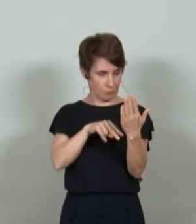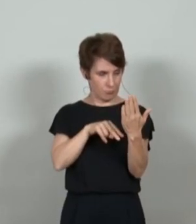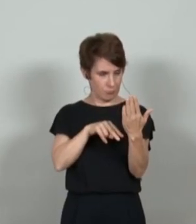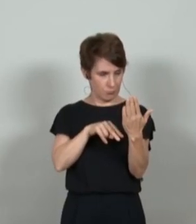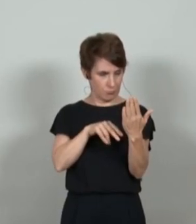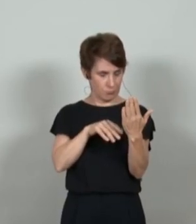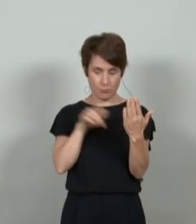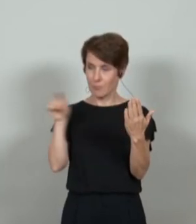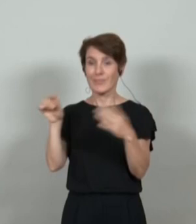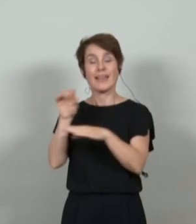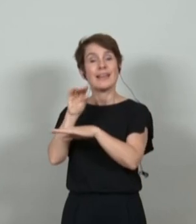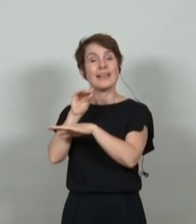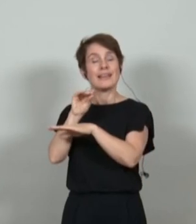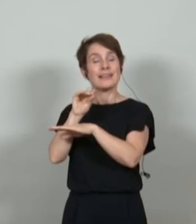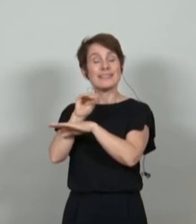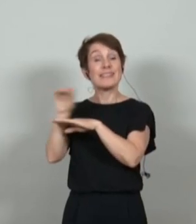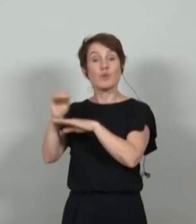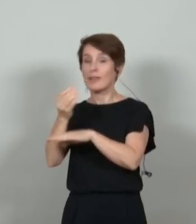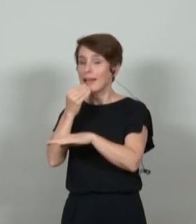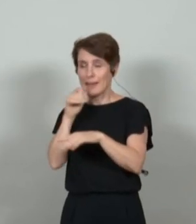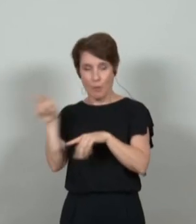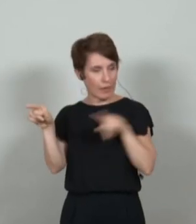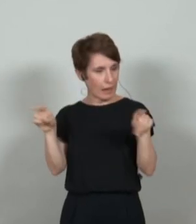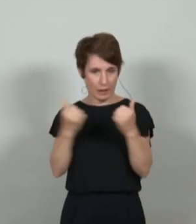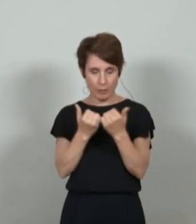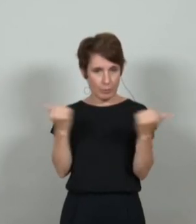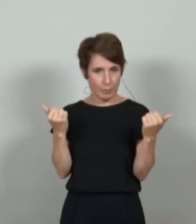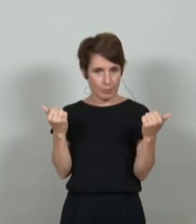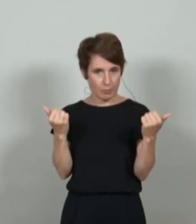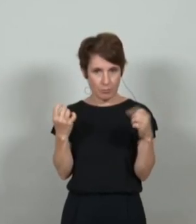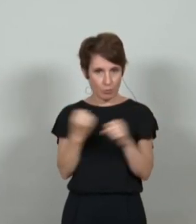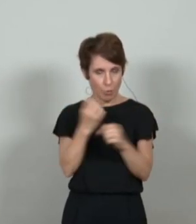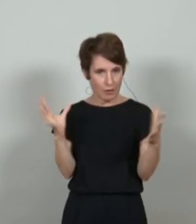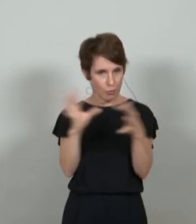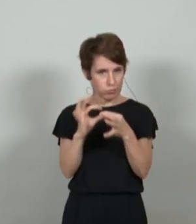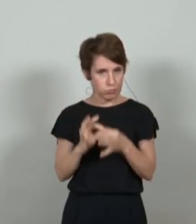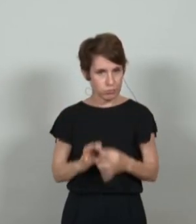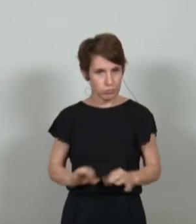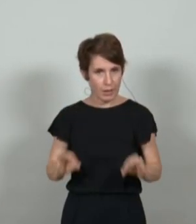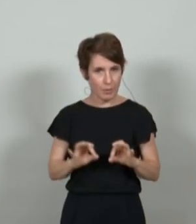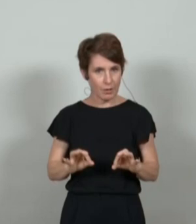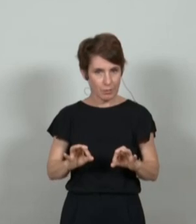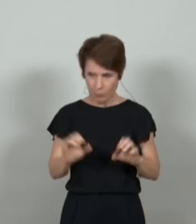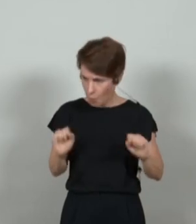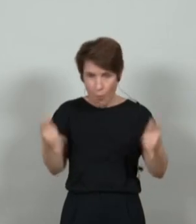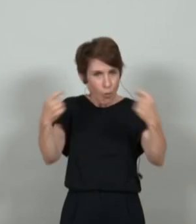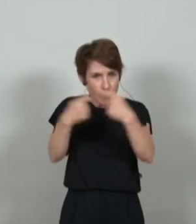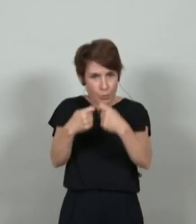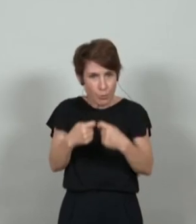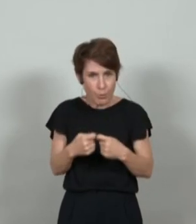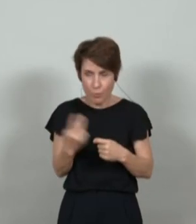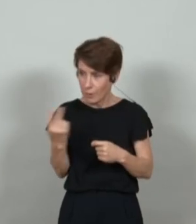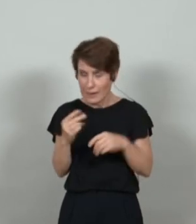alors que de l'eau alors que de nombreux ponts auraient pu être fait et aurait dû être existé tant que ces deux politiques publiques